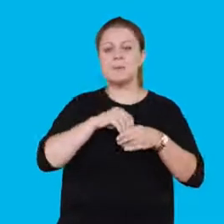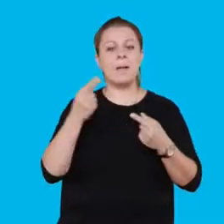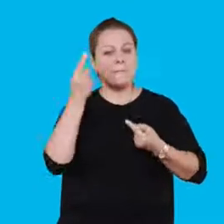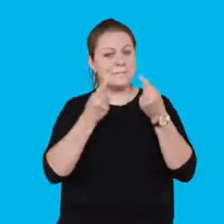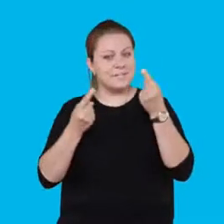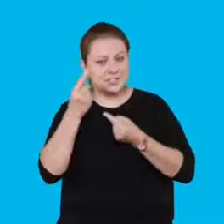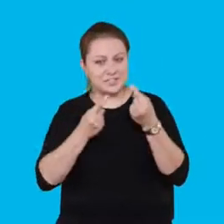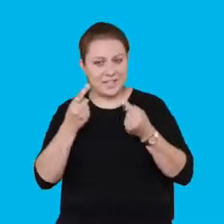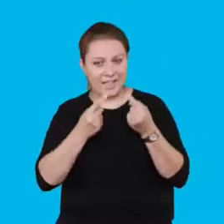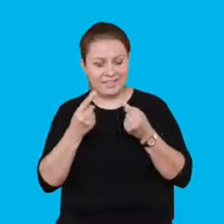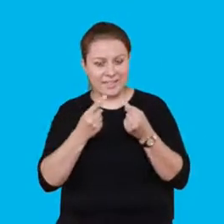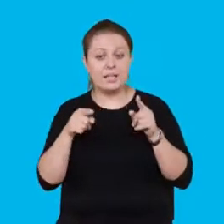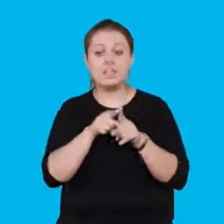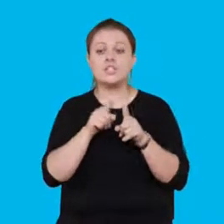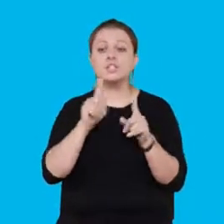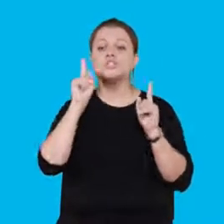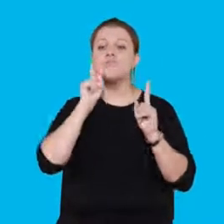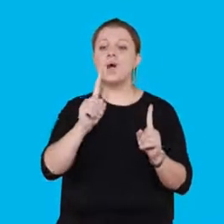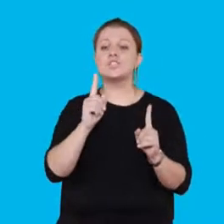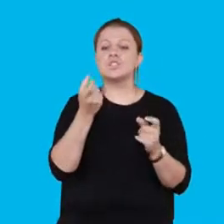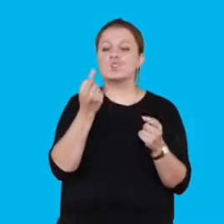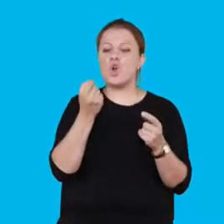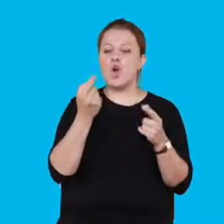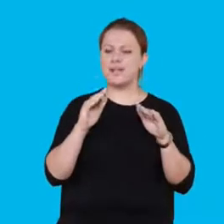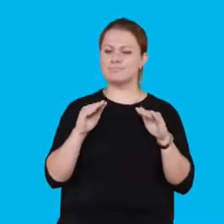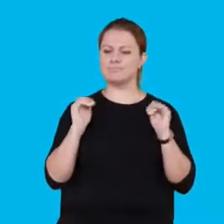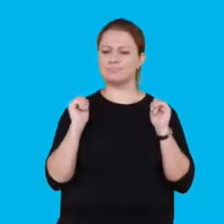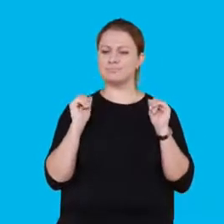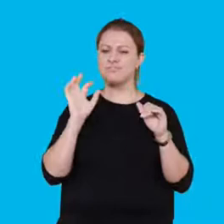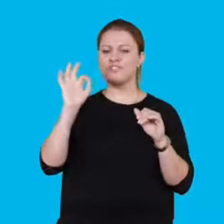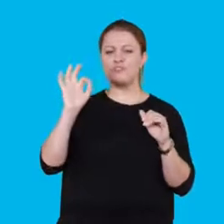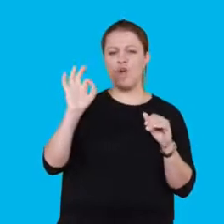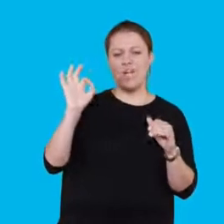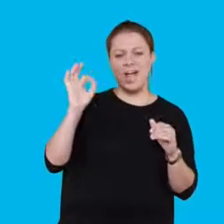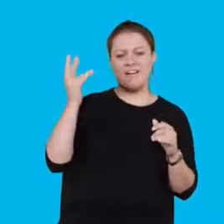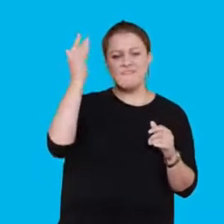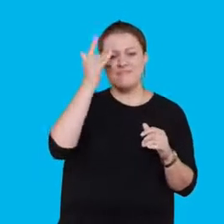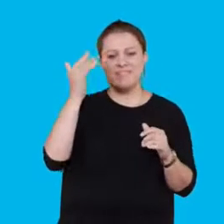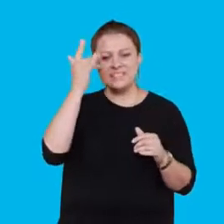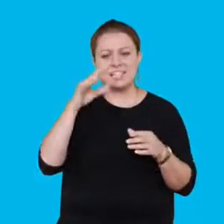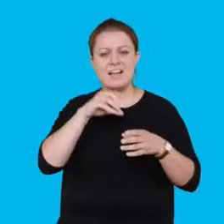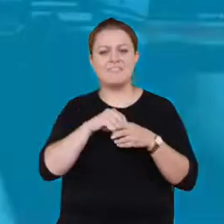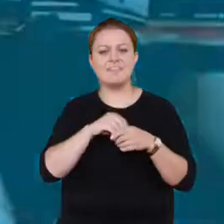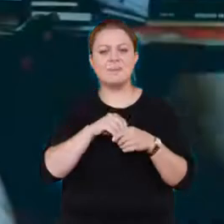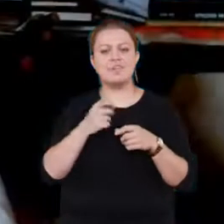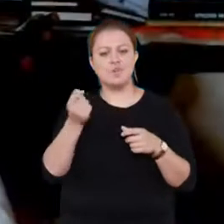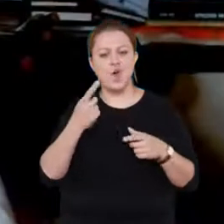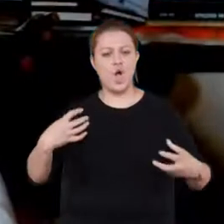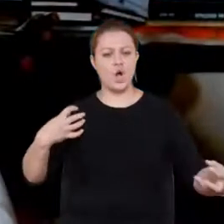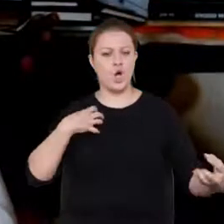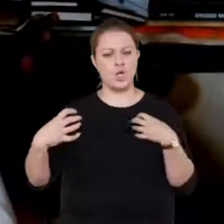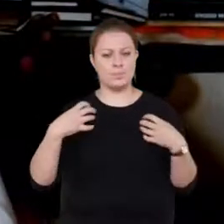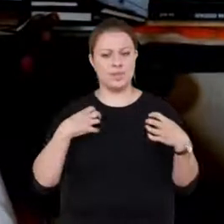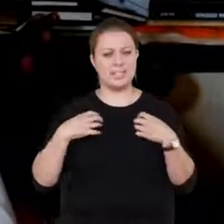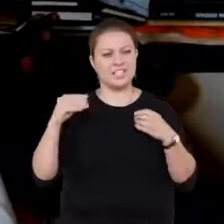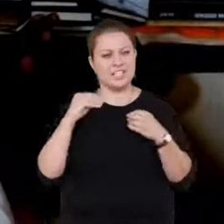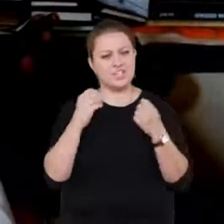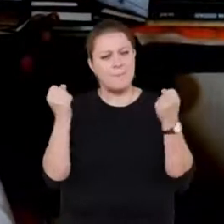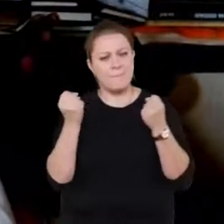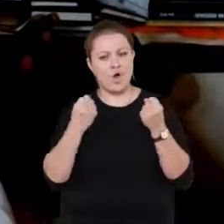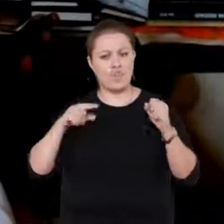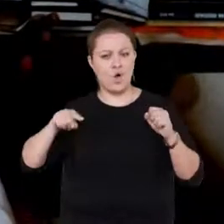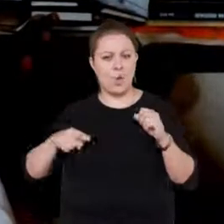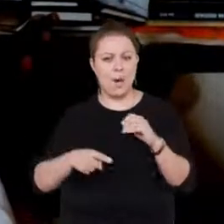takim właśnie też odchodzeniu od wizji, powiedzmy, liberalno-gospodarczej jeszcze głębiej, w